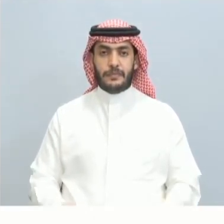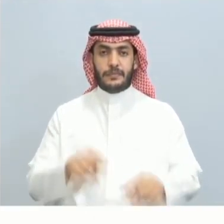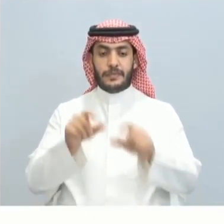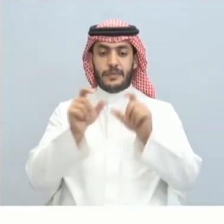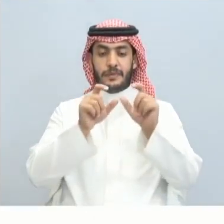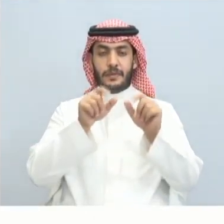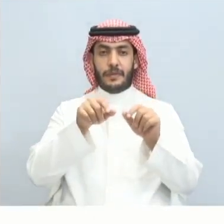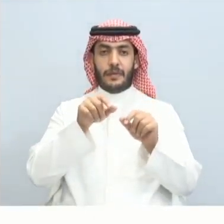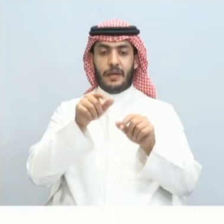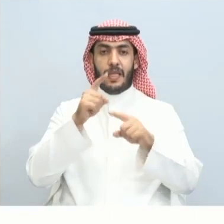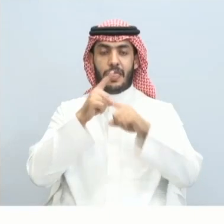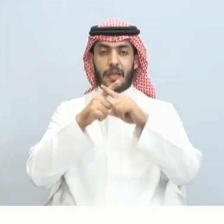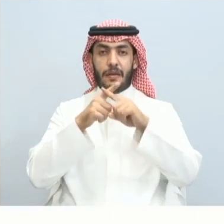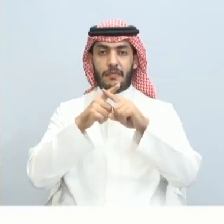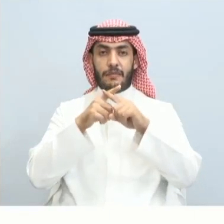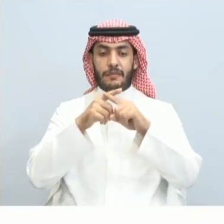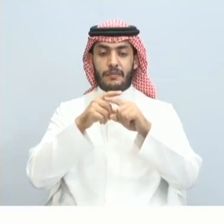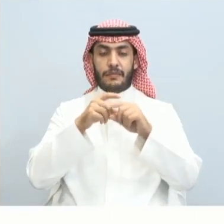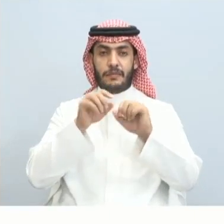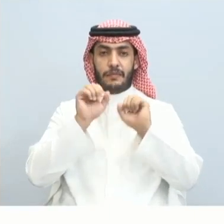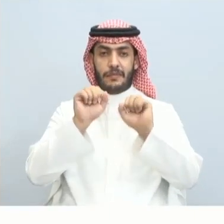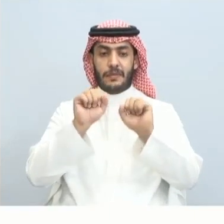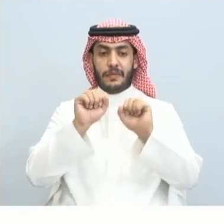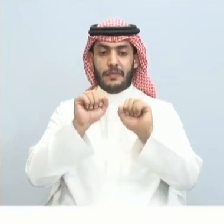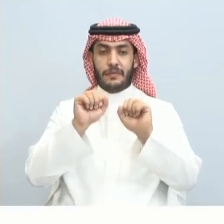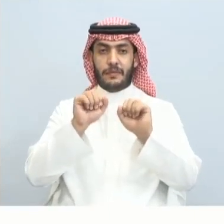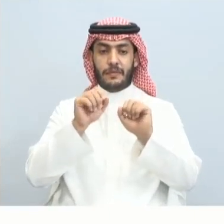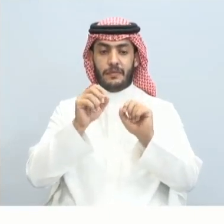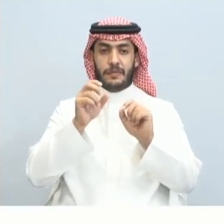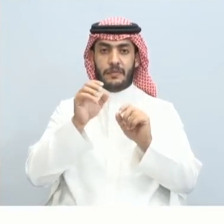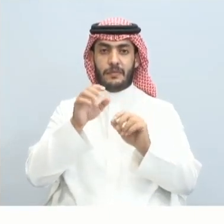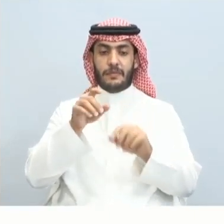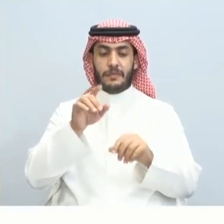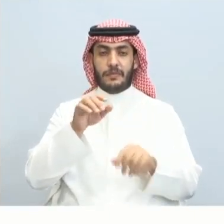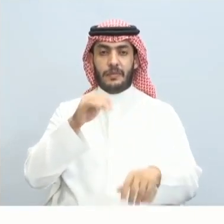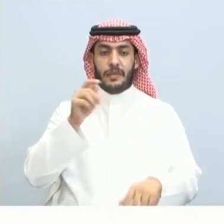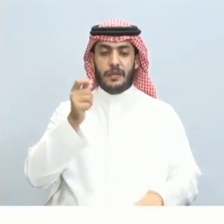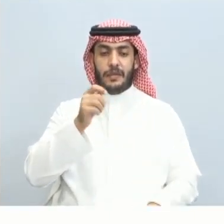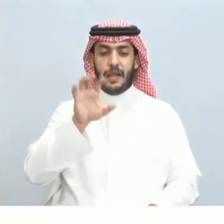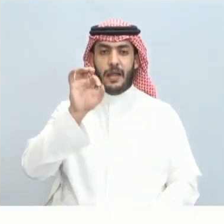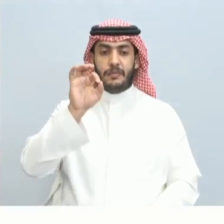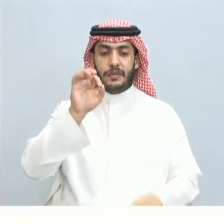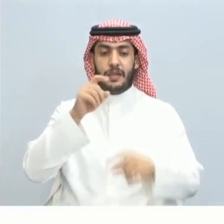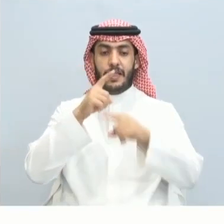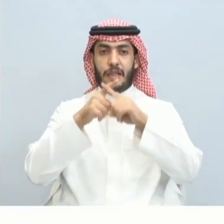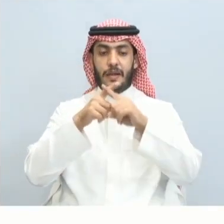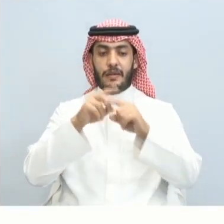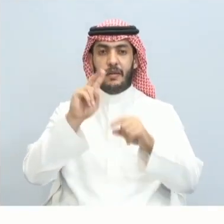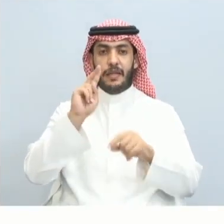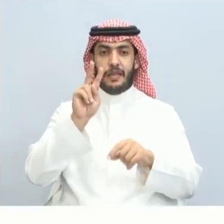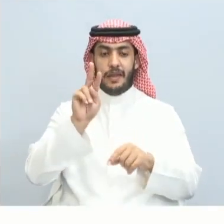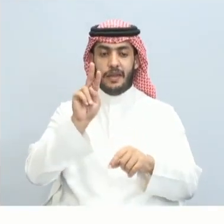بما ان الضرب له خاصيه الضرب بدالي نعم سوف نكتب خمسين ضرب